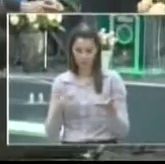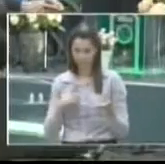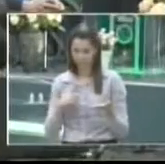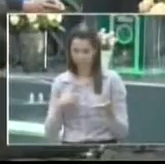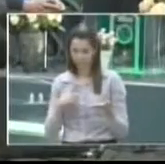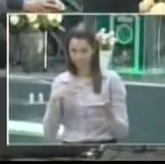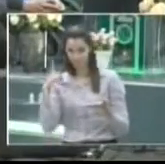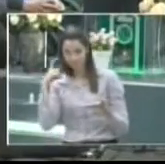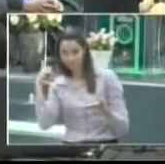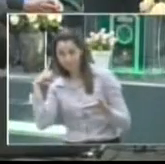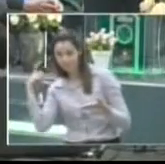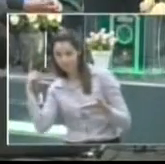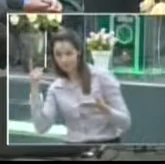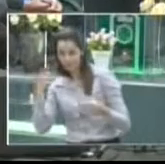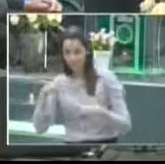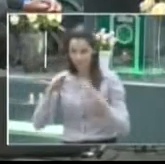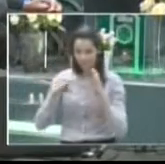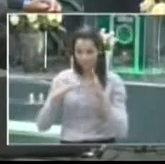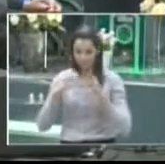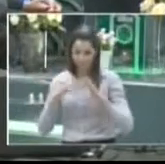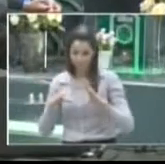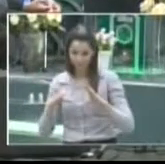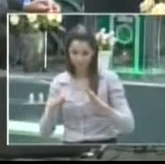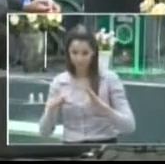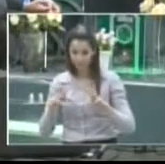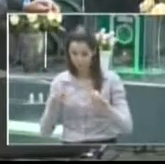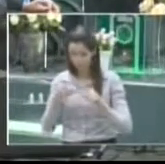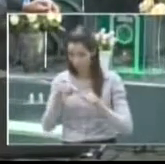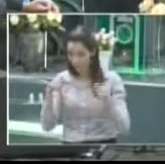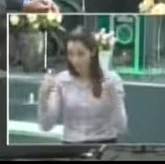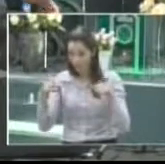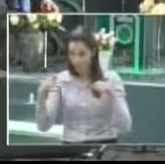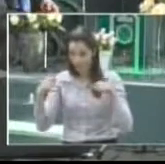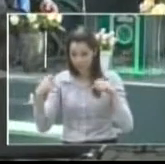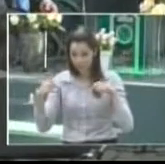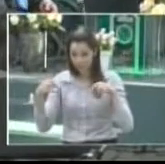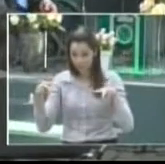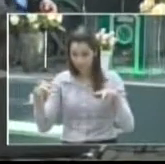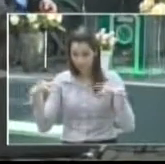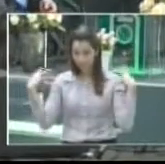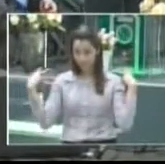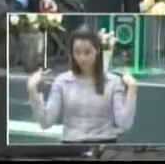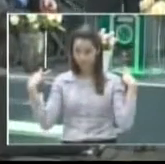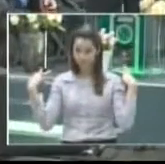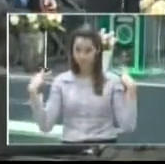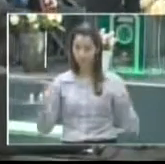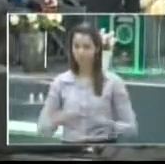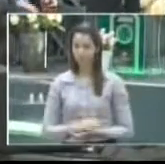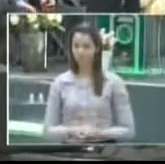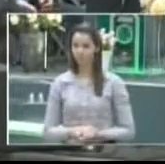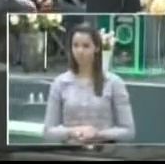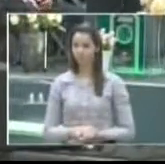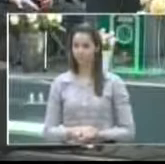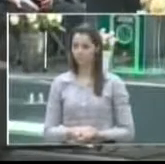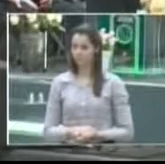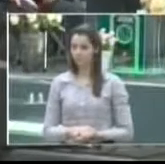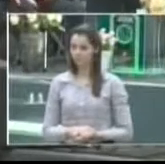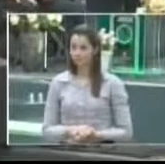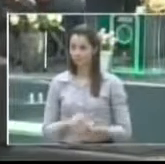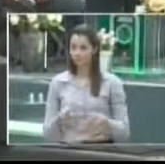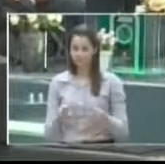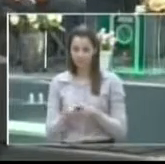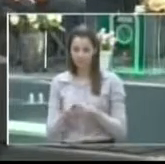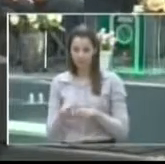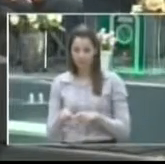braucht nur auf mich zu achten. Vocês só precisam olhar para mim. Und dann singen, wenn ich den Einsatz gebe. E quando eu